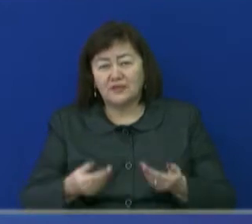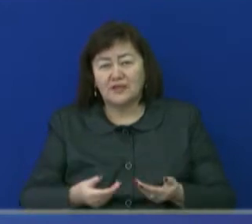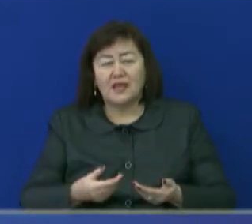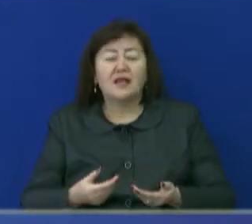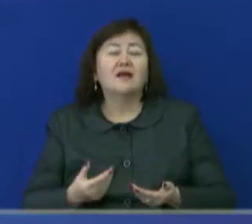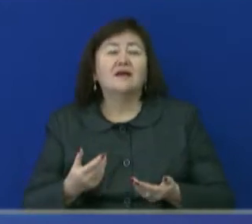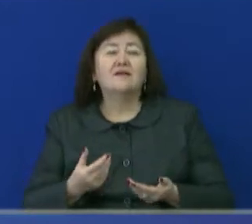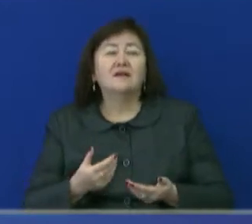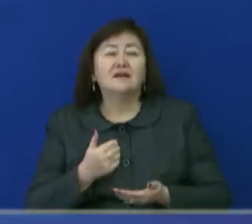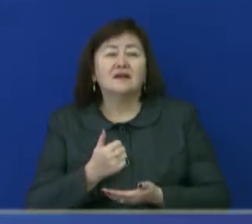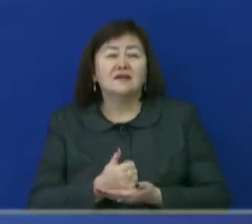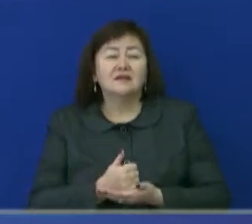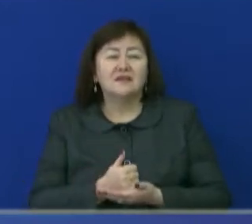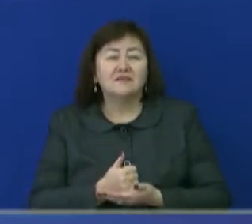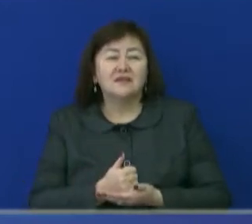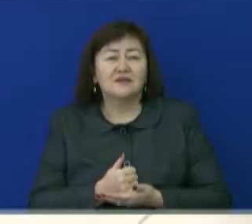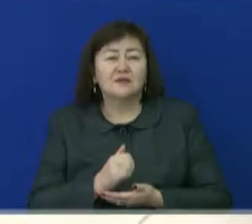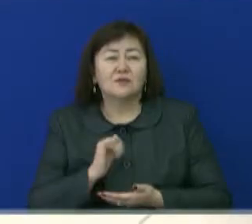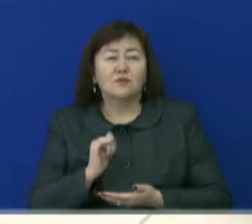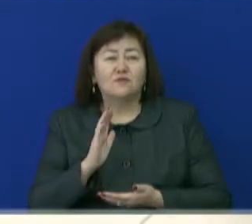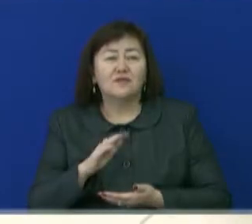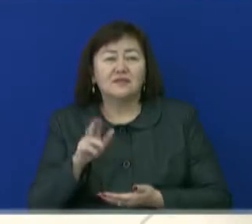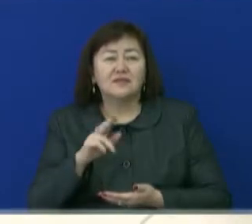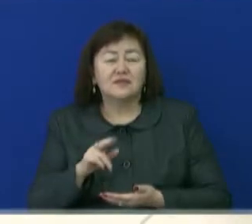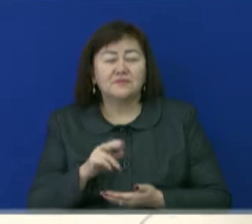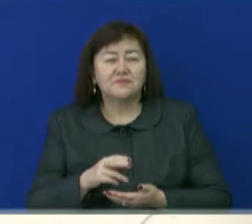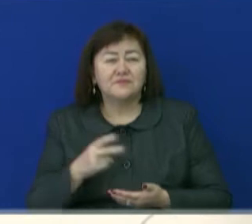әкімі Бақытжан Баяхметов қатысты.